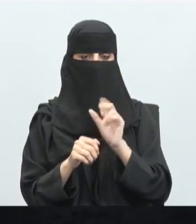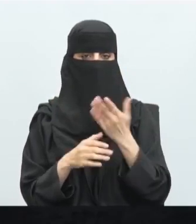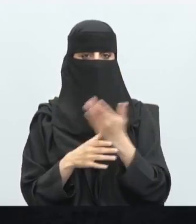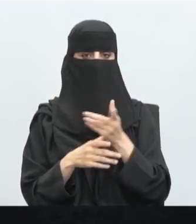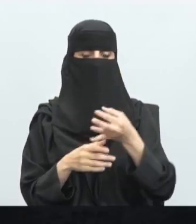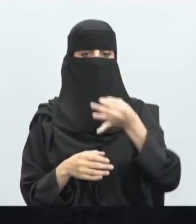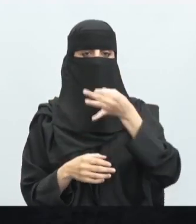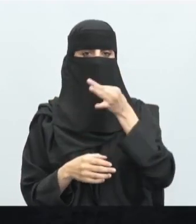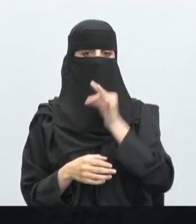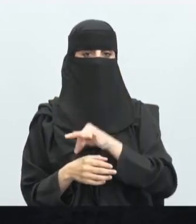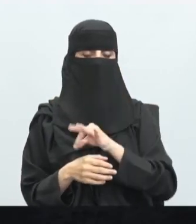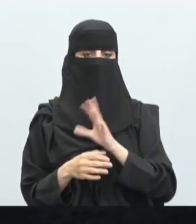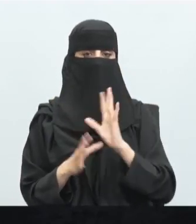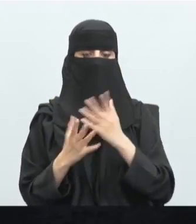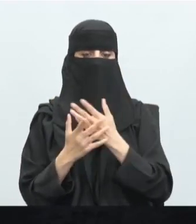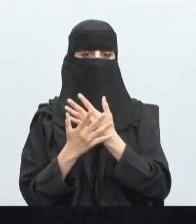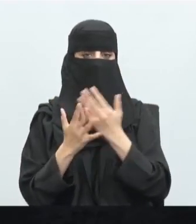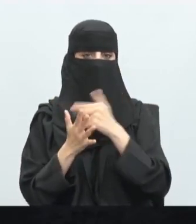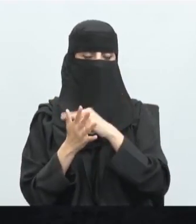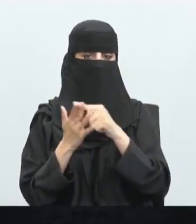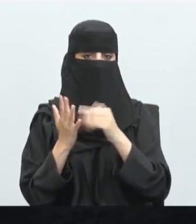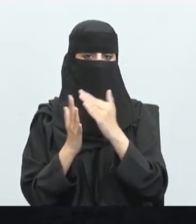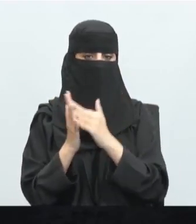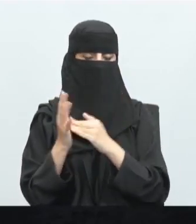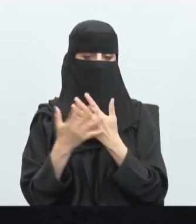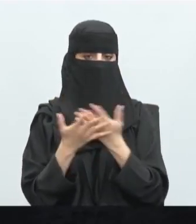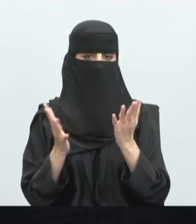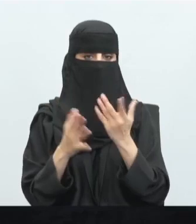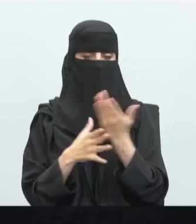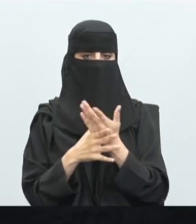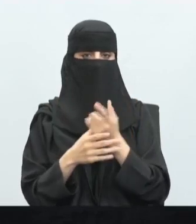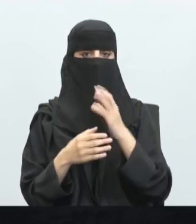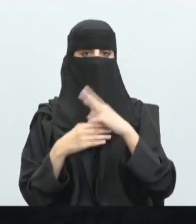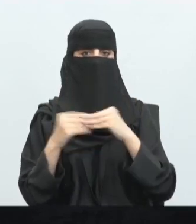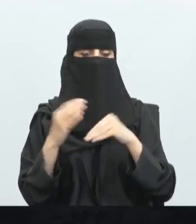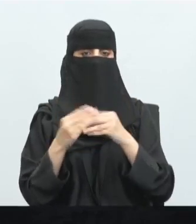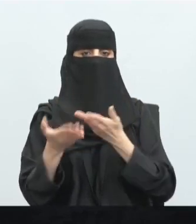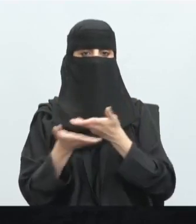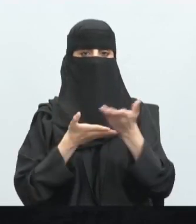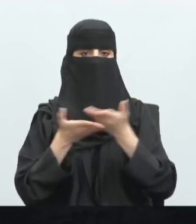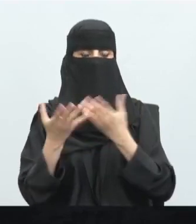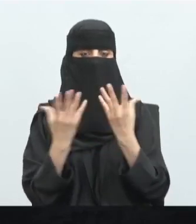اشياء كثيره اولا مهاره التحدث امام الناس